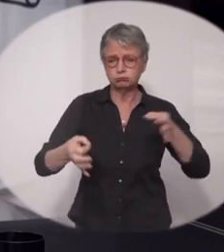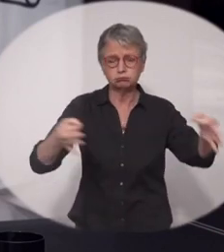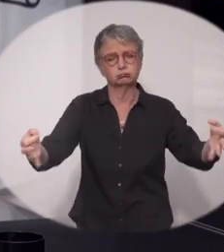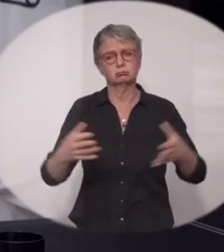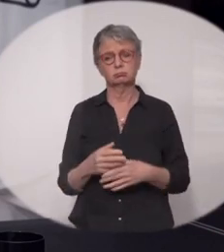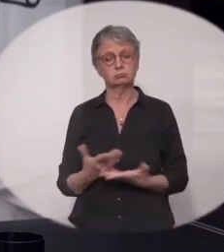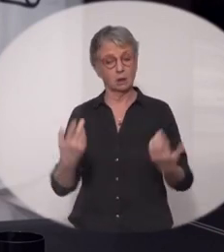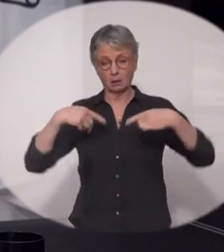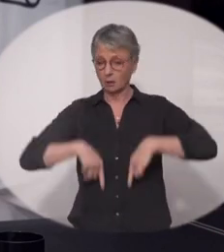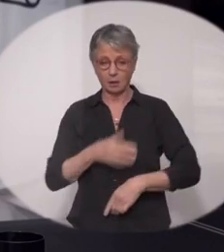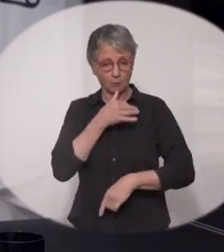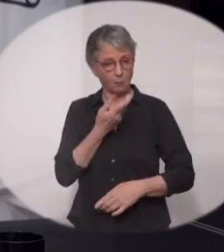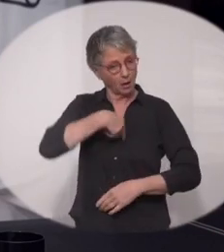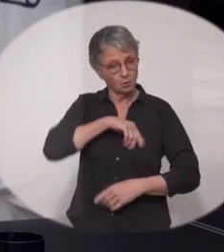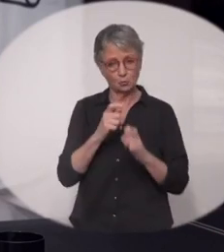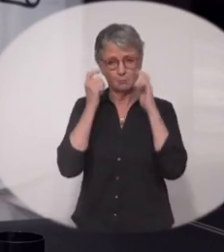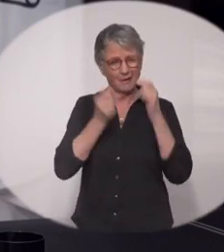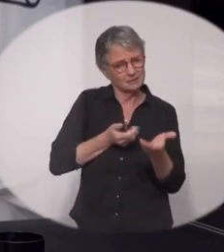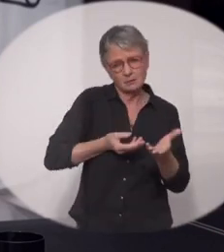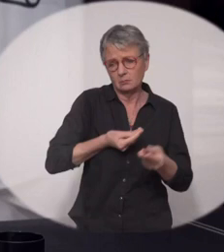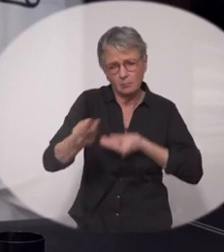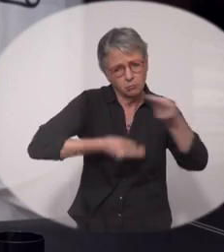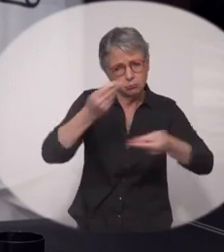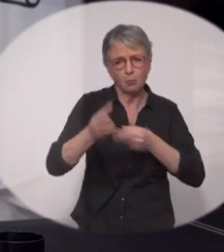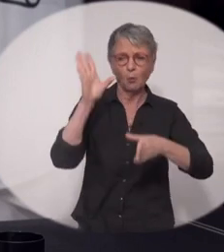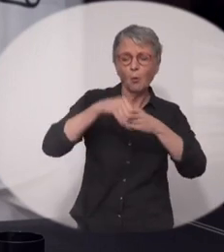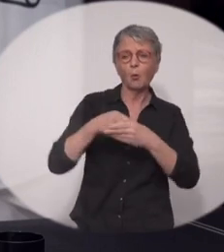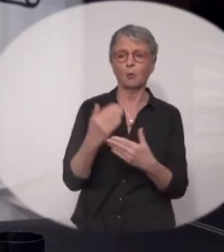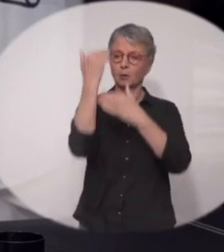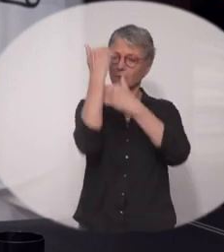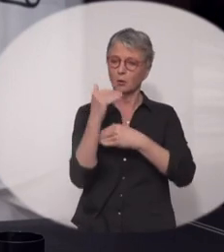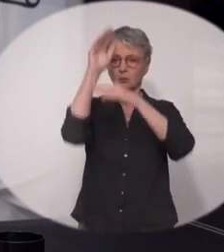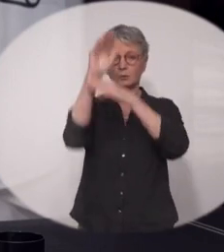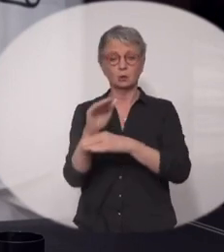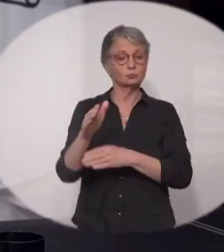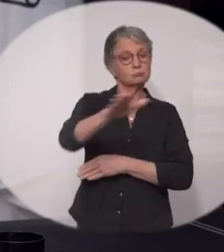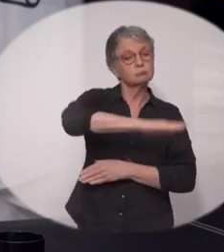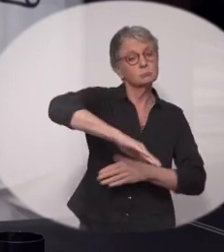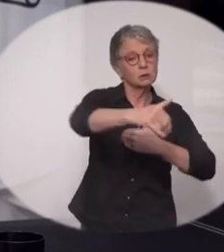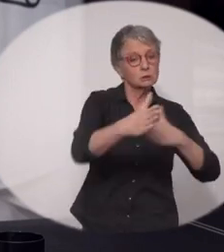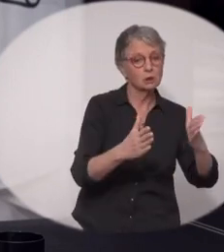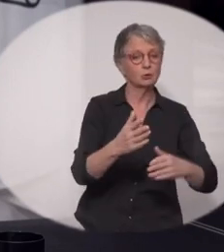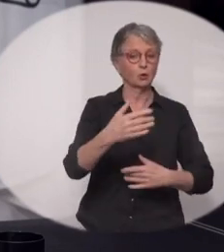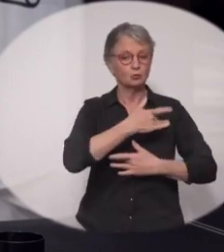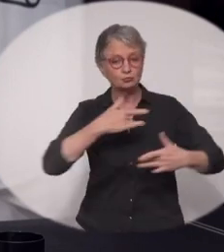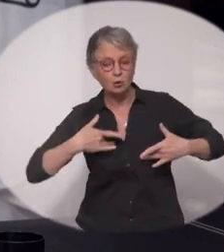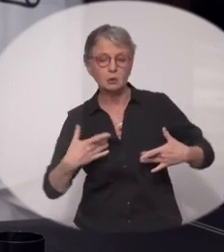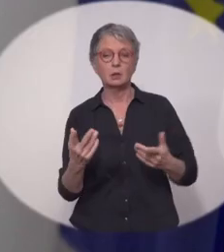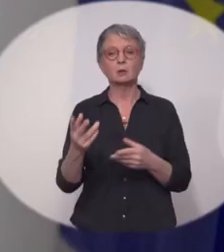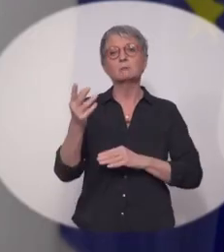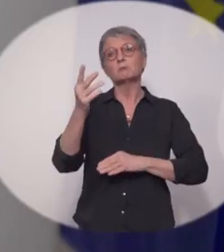était défaillant plus d'un million de masques et des équipements individuels de protection aux professionnels de santé au secteur médico